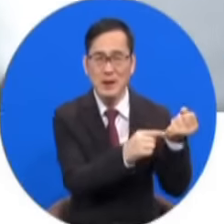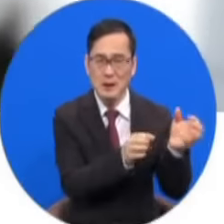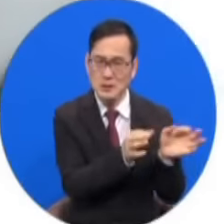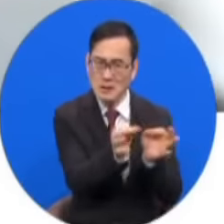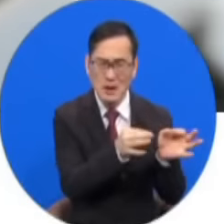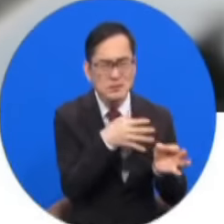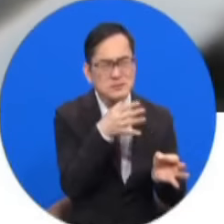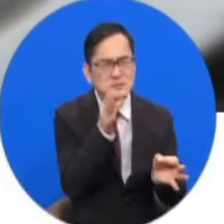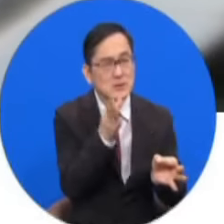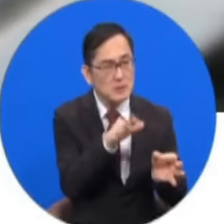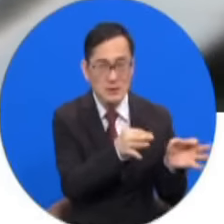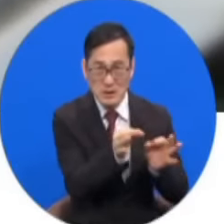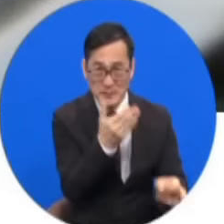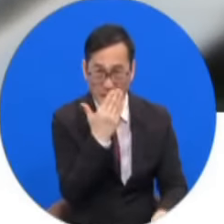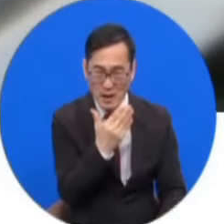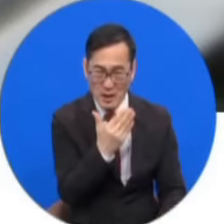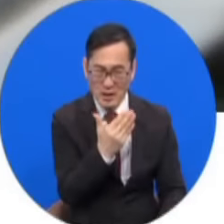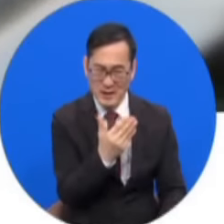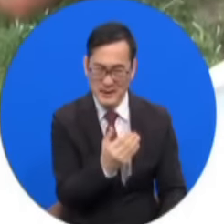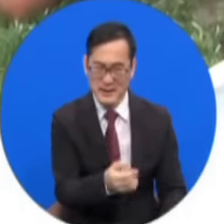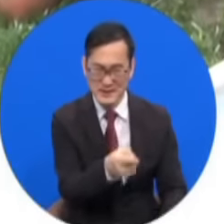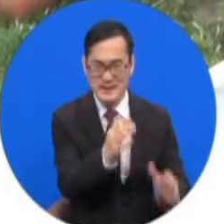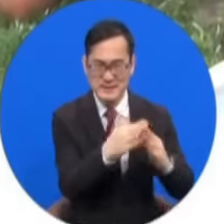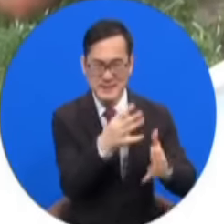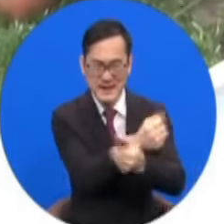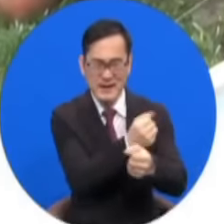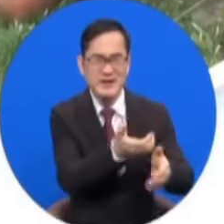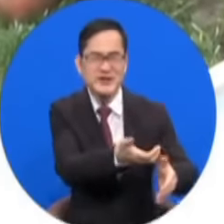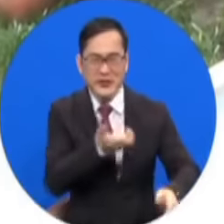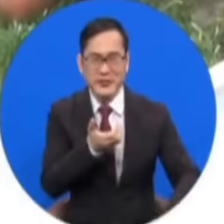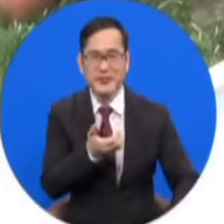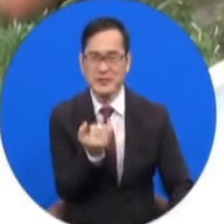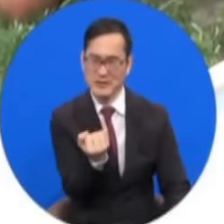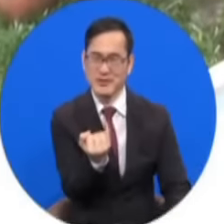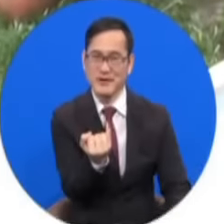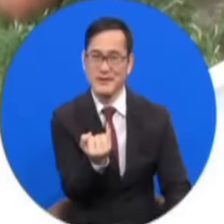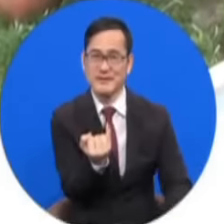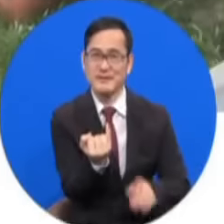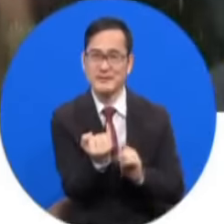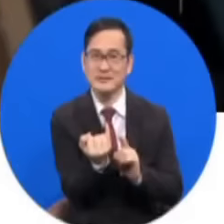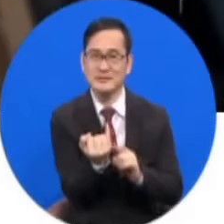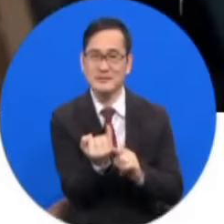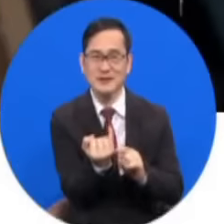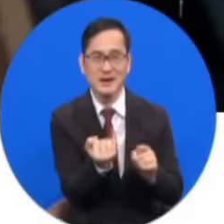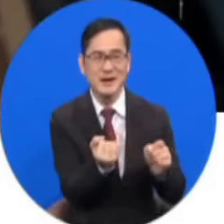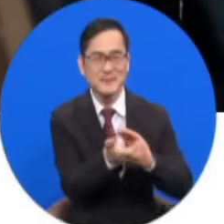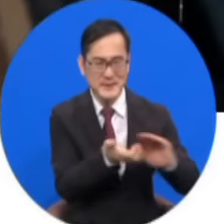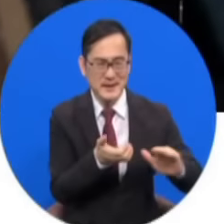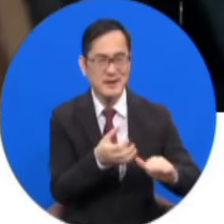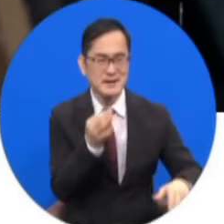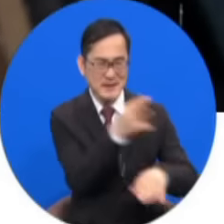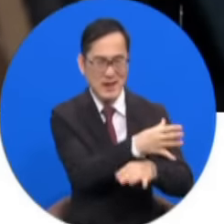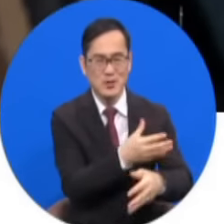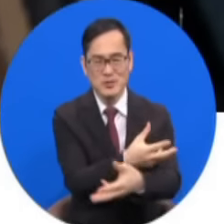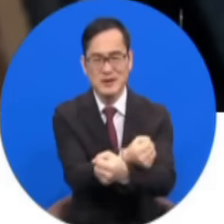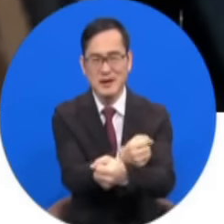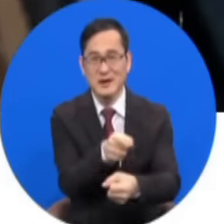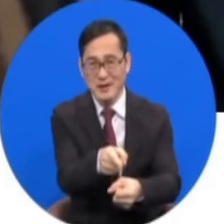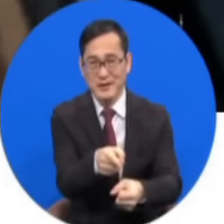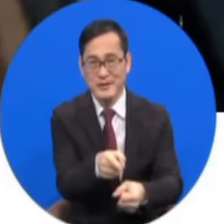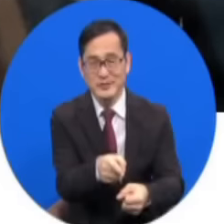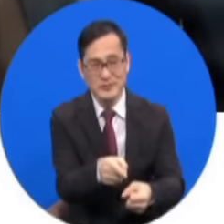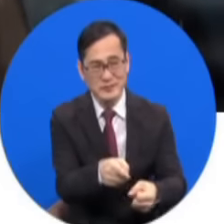전에 제가 말씀드렸다시피 후기가 너무 좋아요 바다가 그냥 바로 앞에 보이고 내려가 바도 바로 바다다 그러면 이런